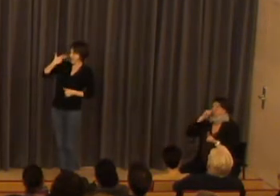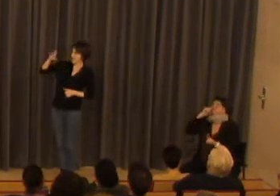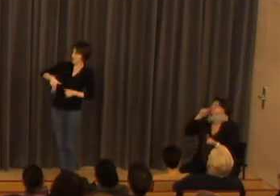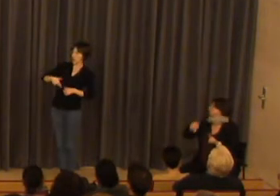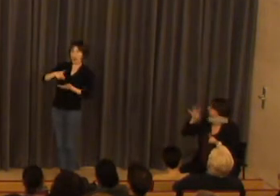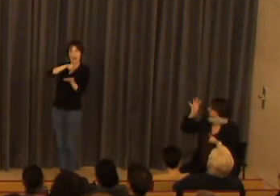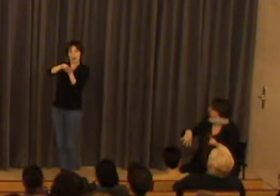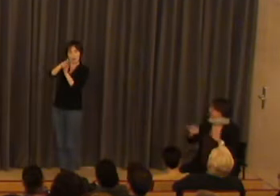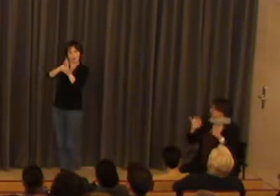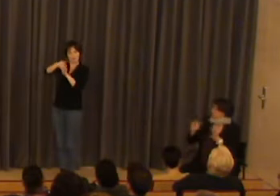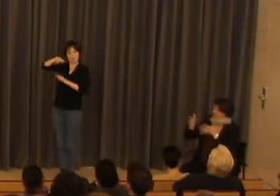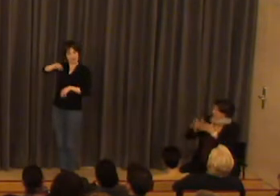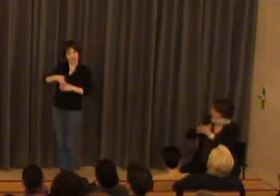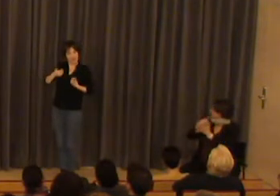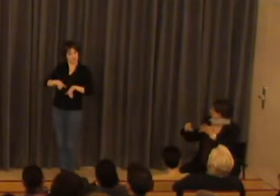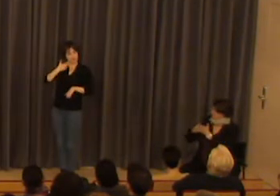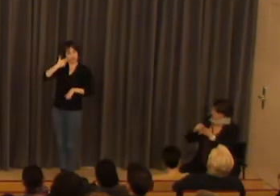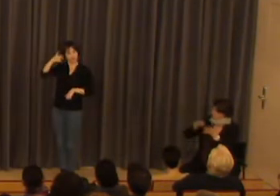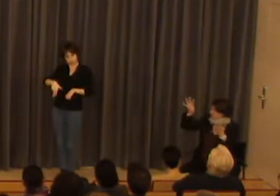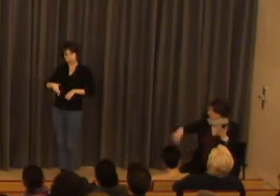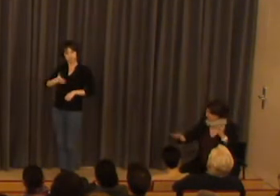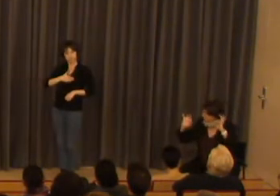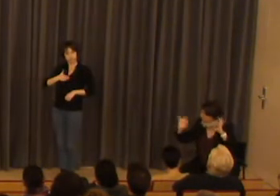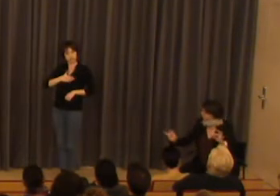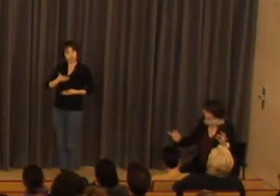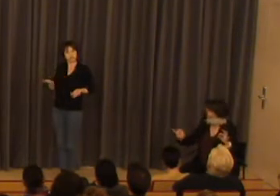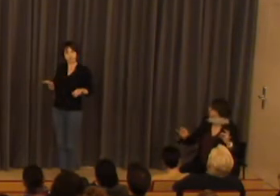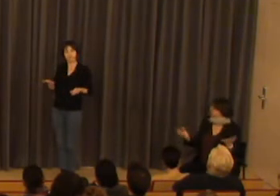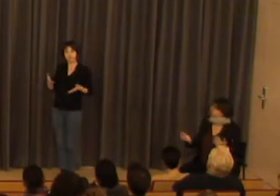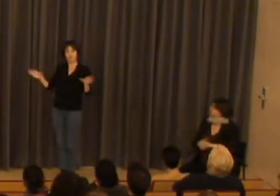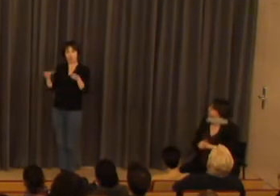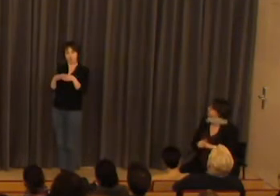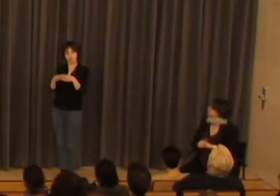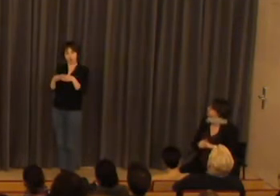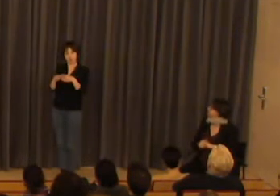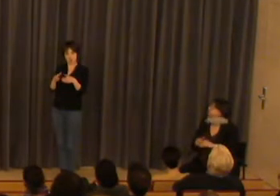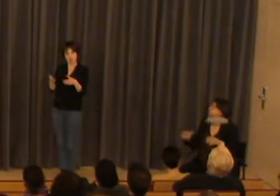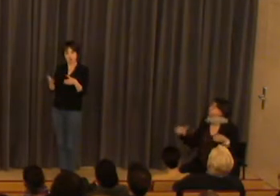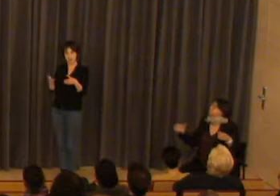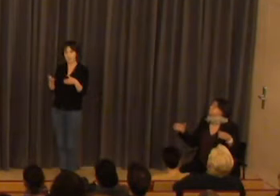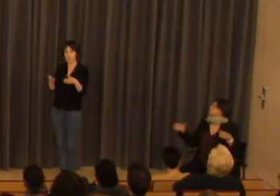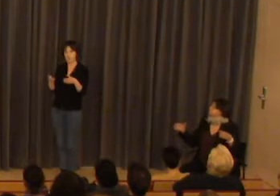la llengua de signes catalana com la llengua pròpia de la comunitat